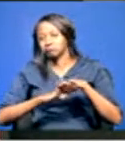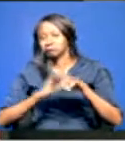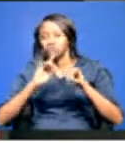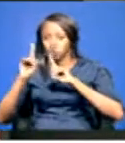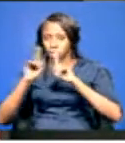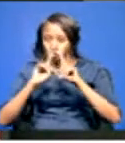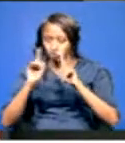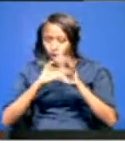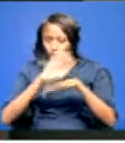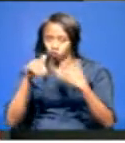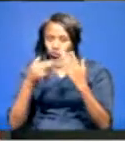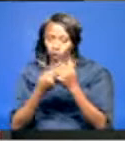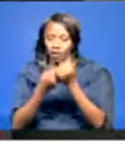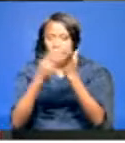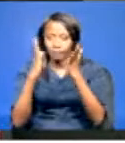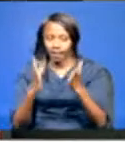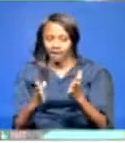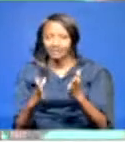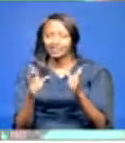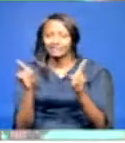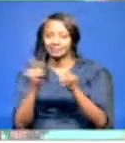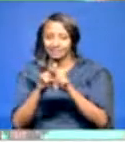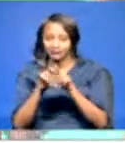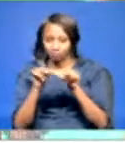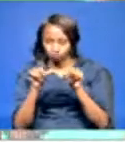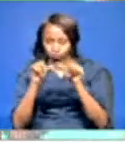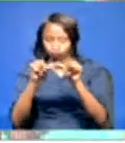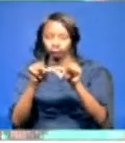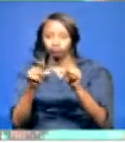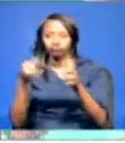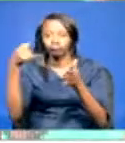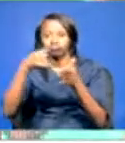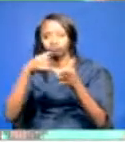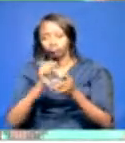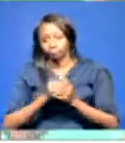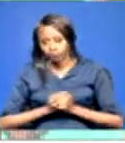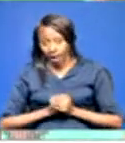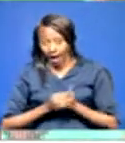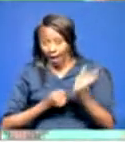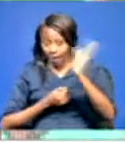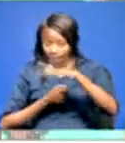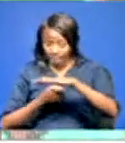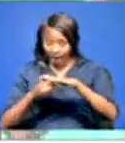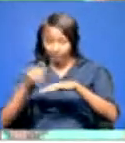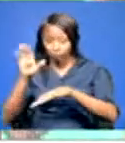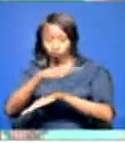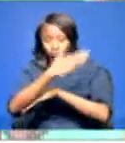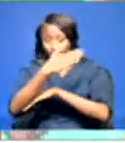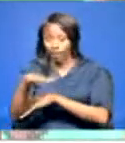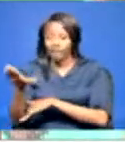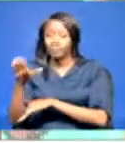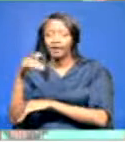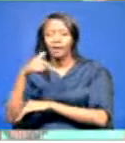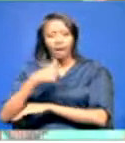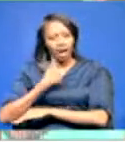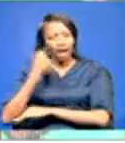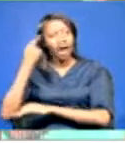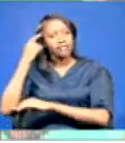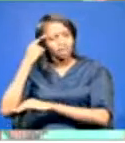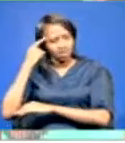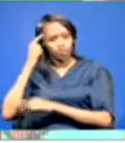zaidi kushirikishwa kwenye mpango huo. As I go back to parliament, I think we should do